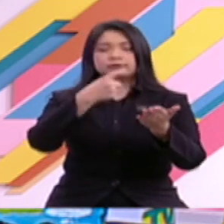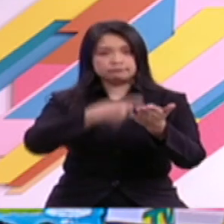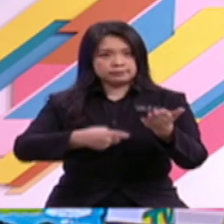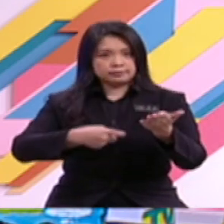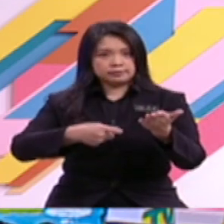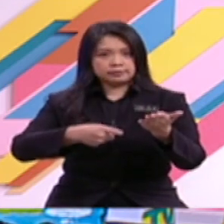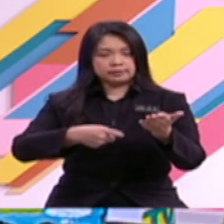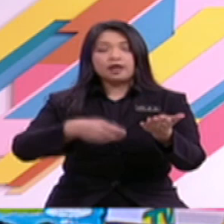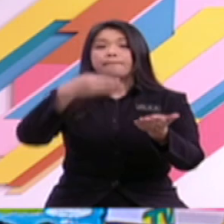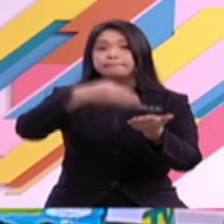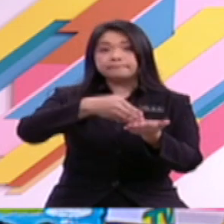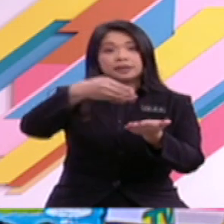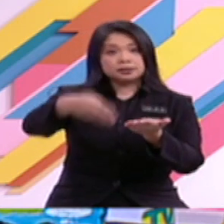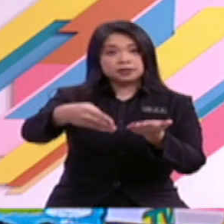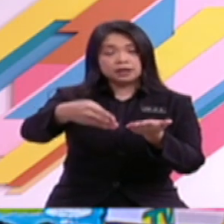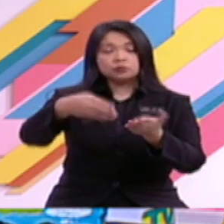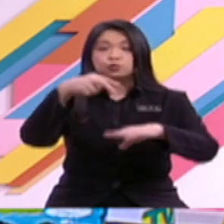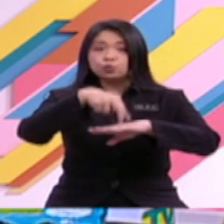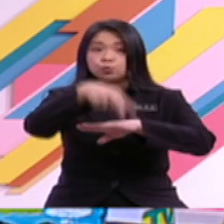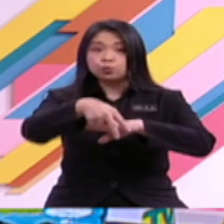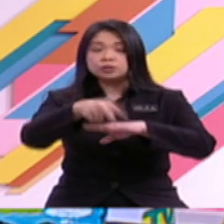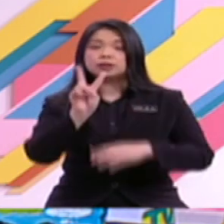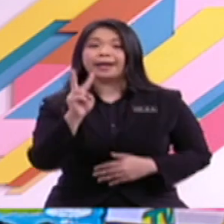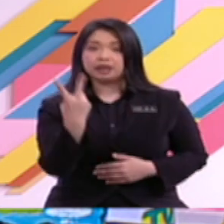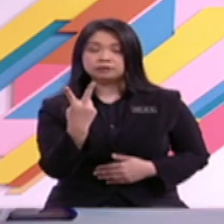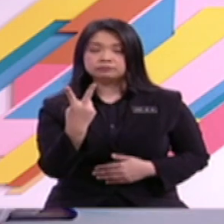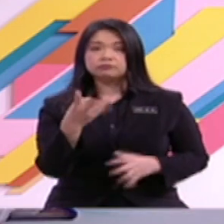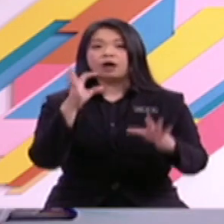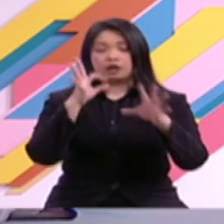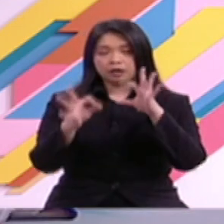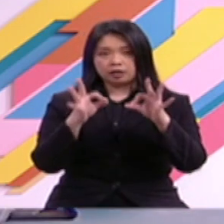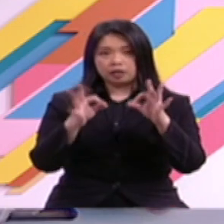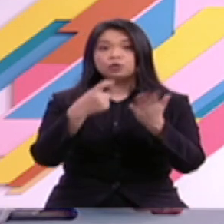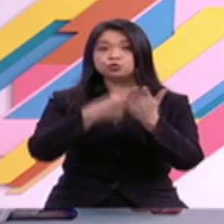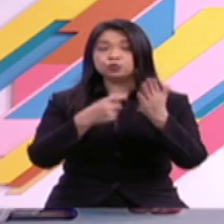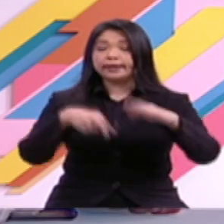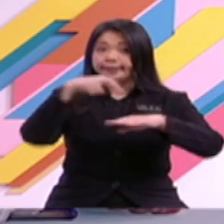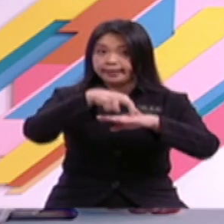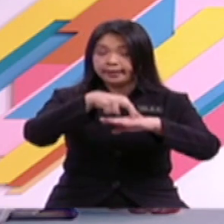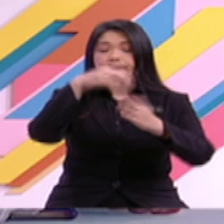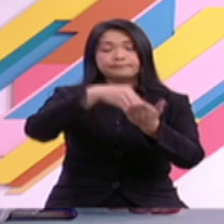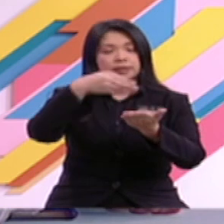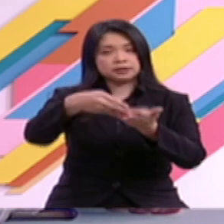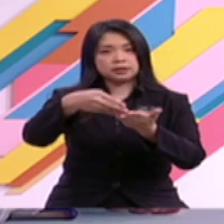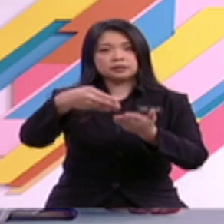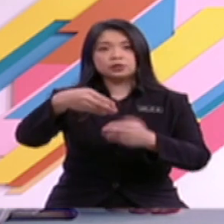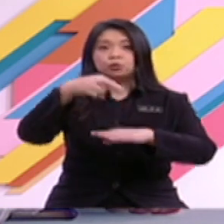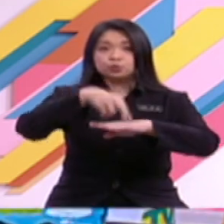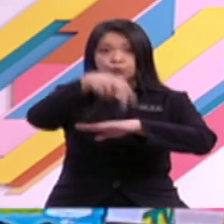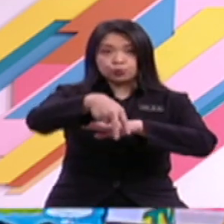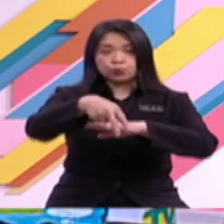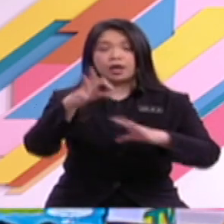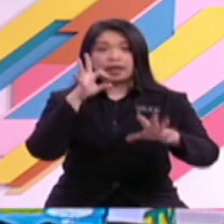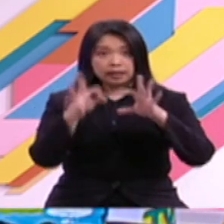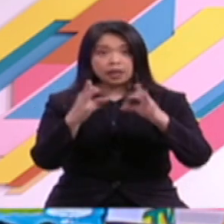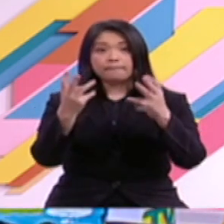kene turun kaji kembali kalau ke ini Cukai naik belanjaan kita turunkan ah dana